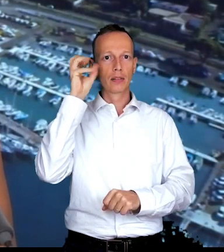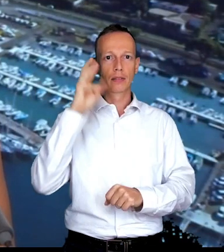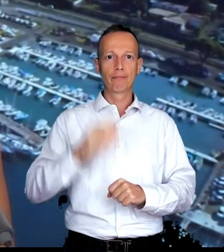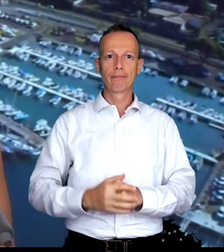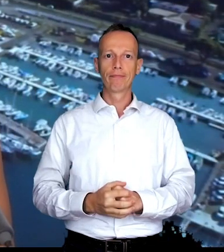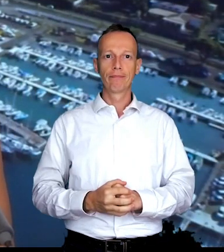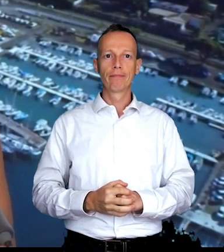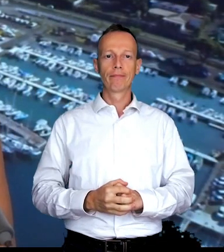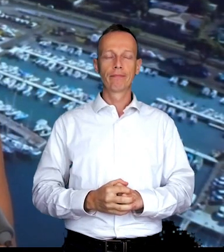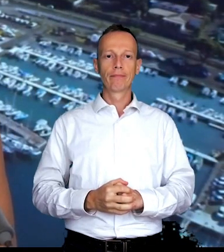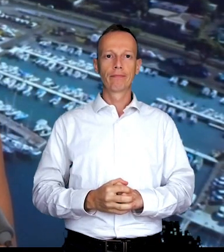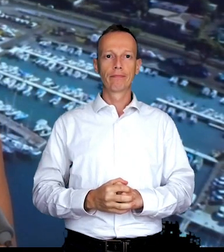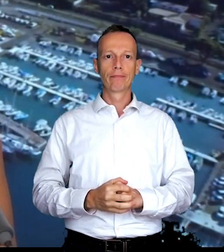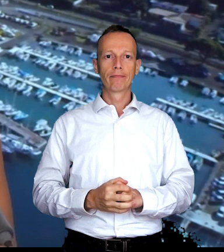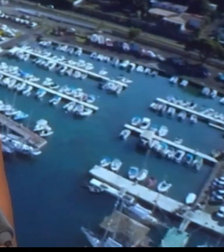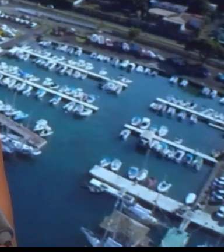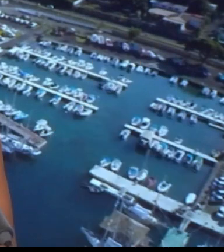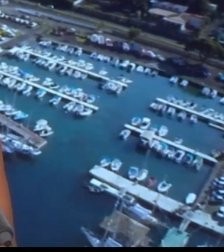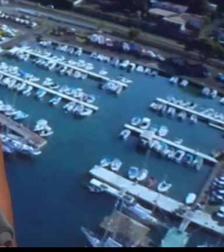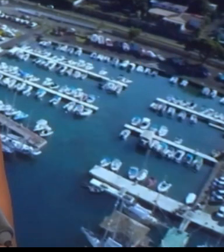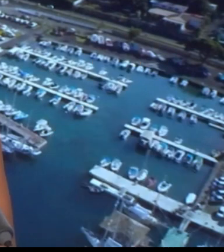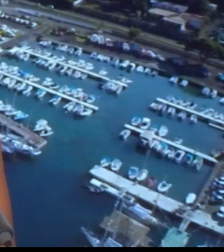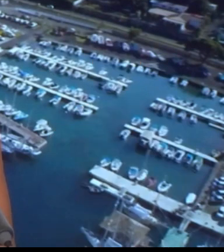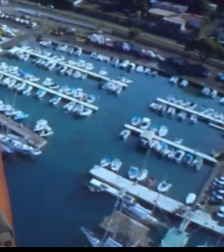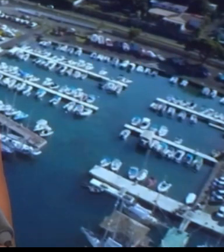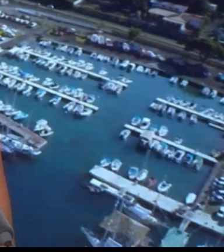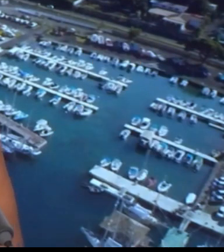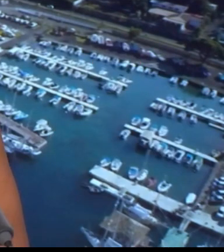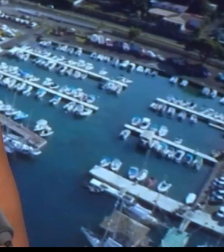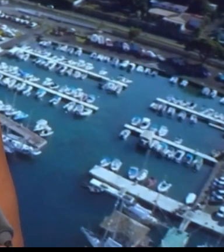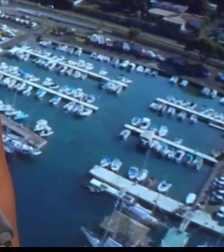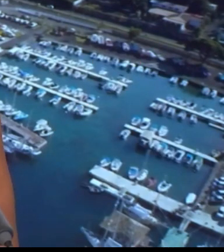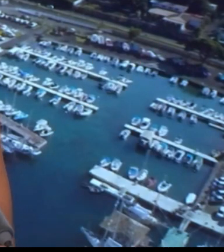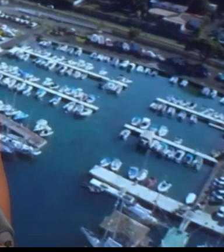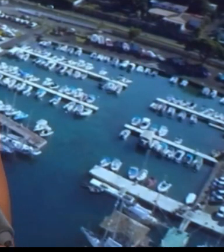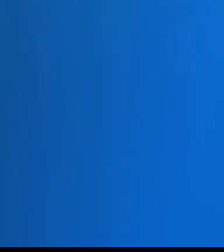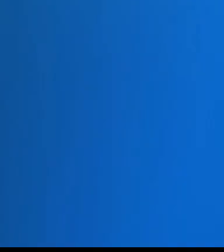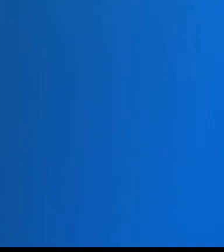pour votre journal ce soir à 19h. Très bon appétit à tous. Encore une fois, ne zappez pas le VA.